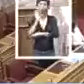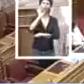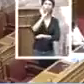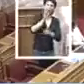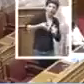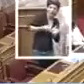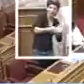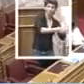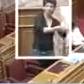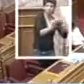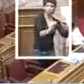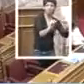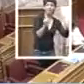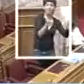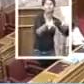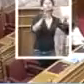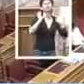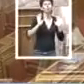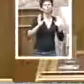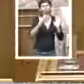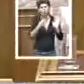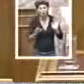παιδείας? Για ποιο λόγο?